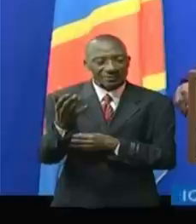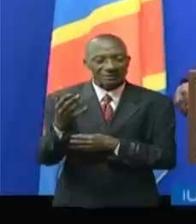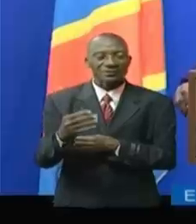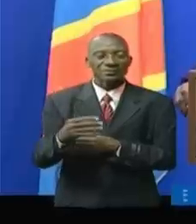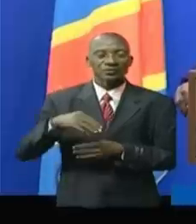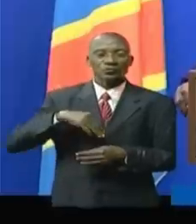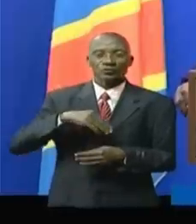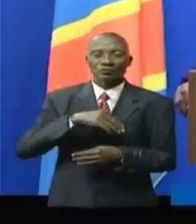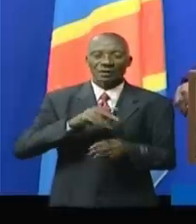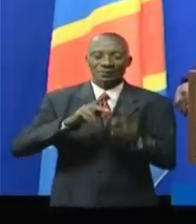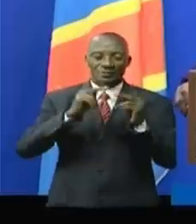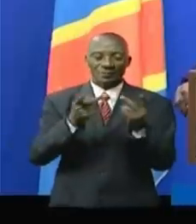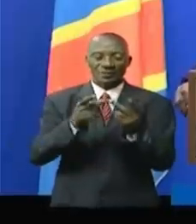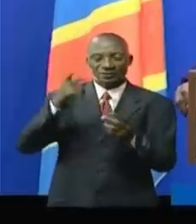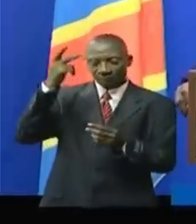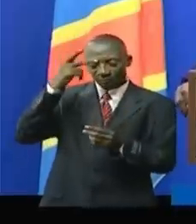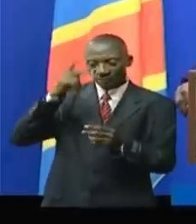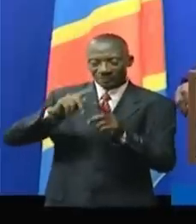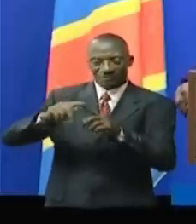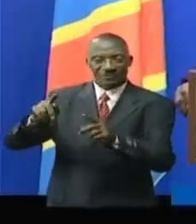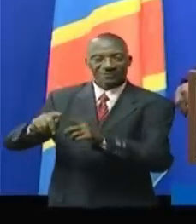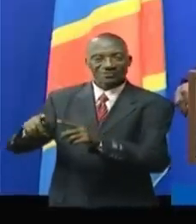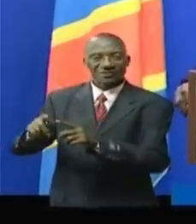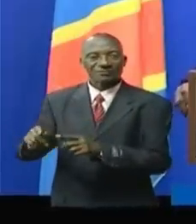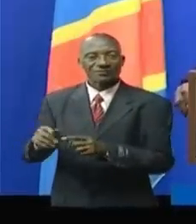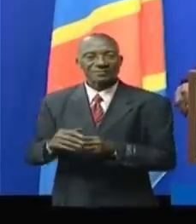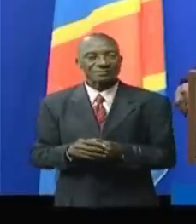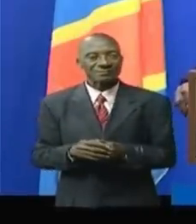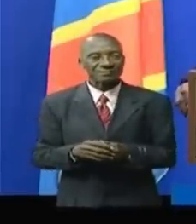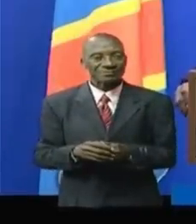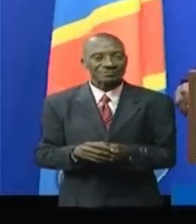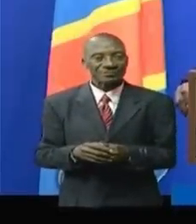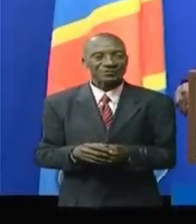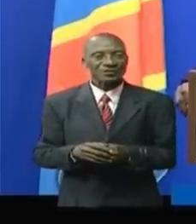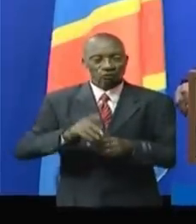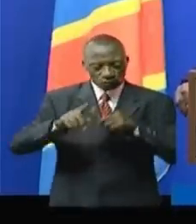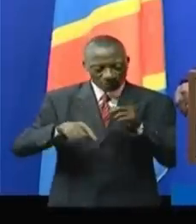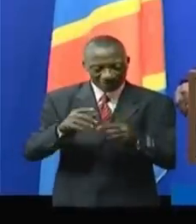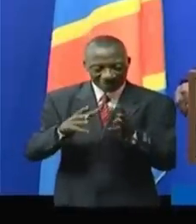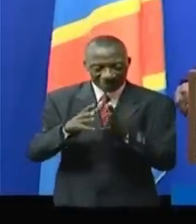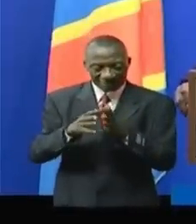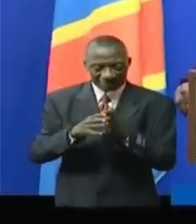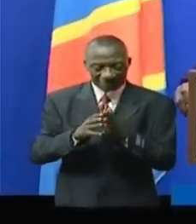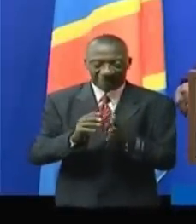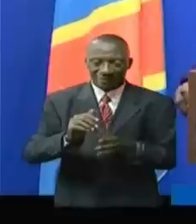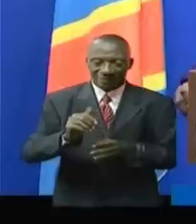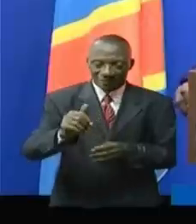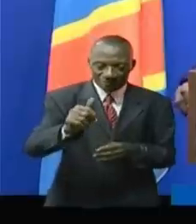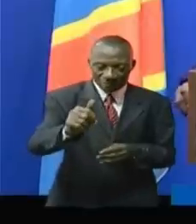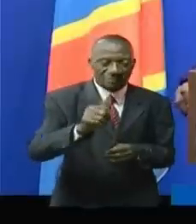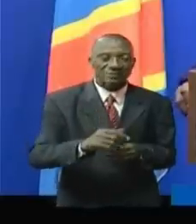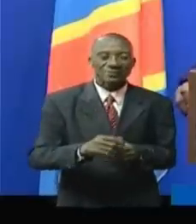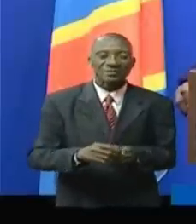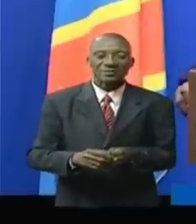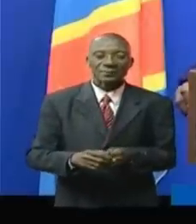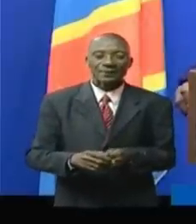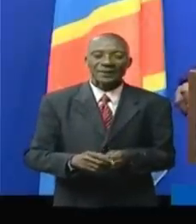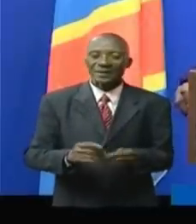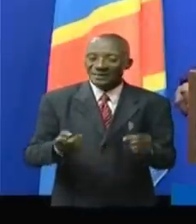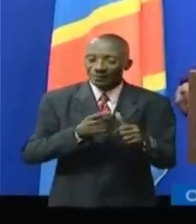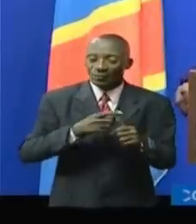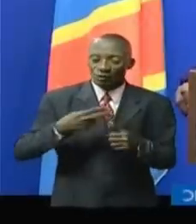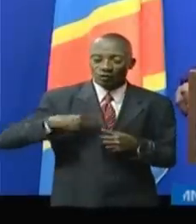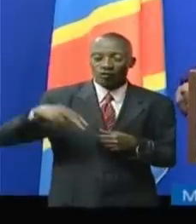partis politiques, j'ai toujours commencé par le mien, l'UDPS, de pouvoir